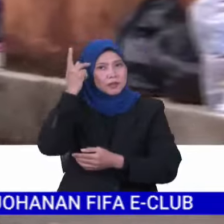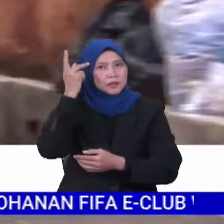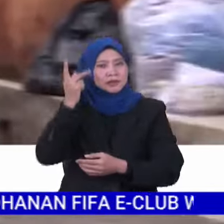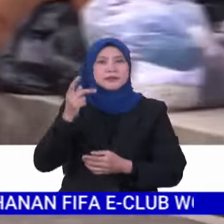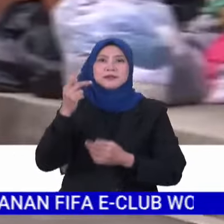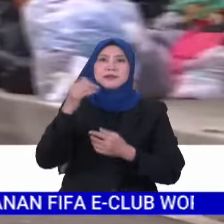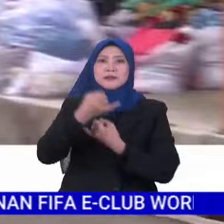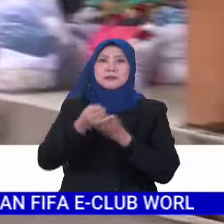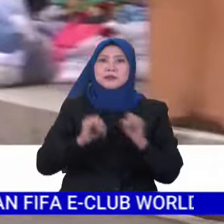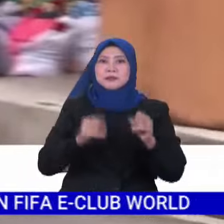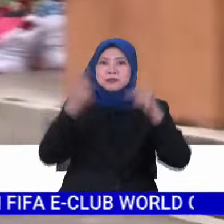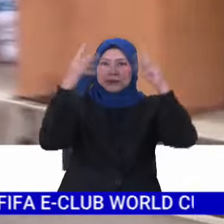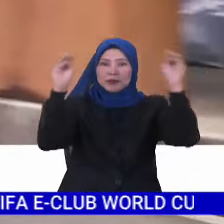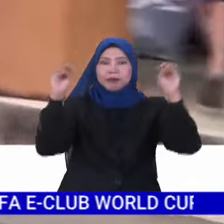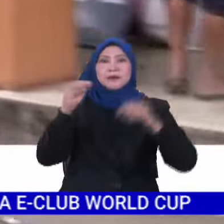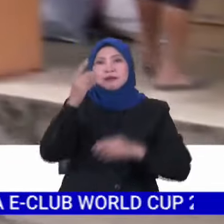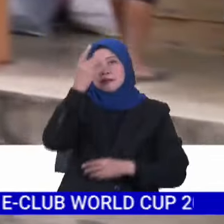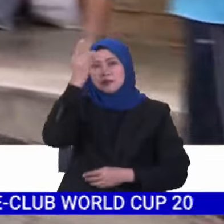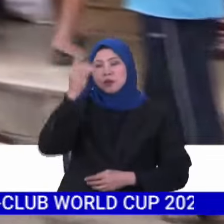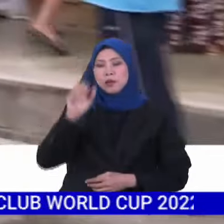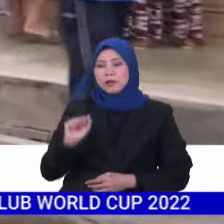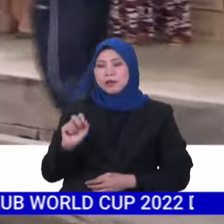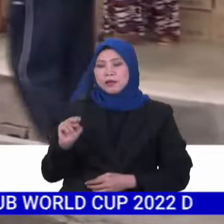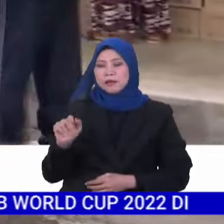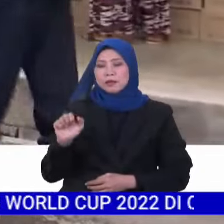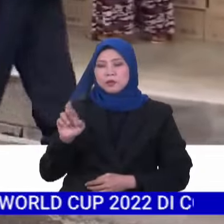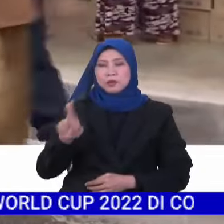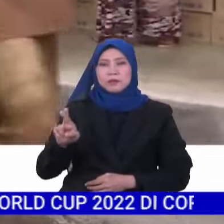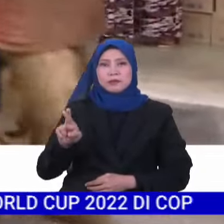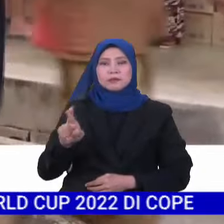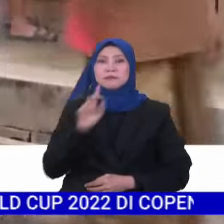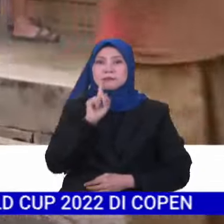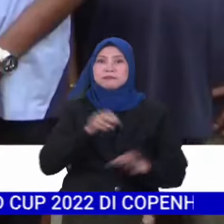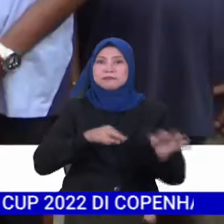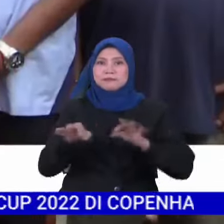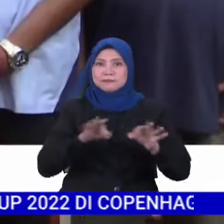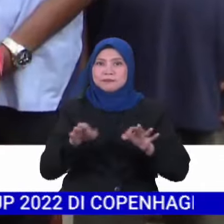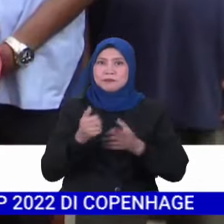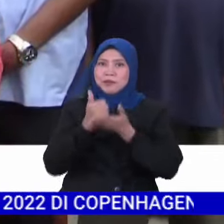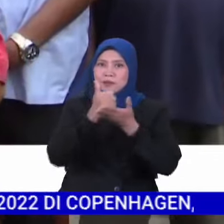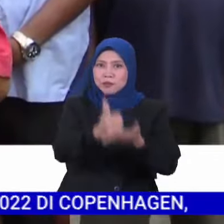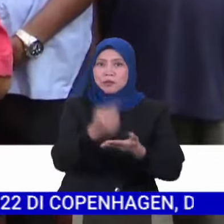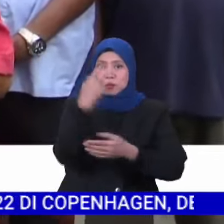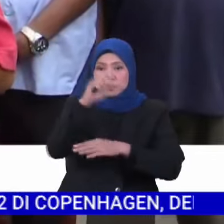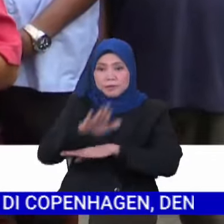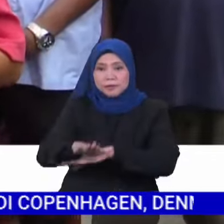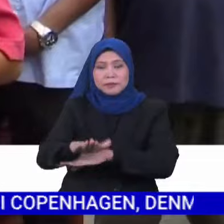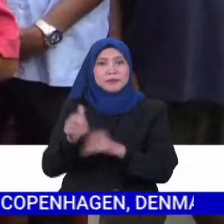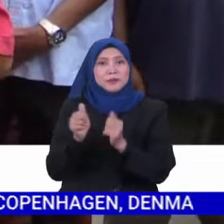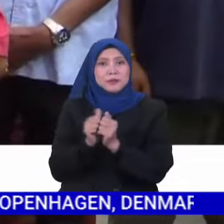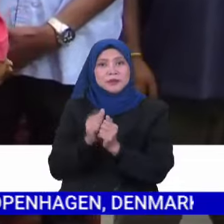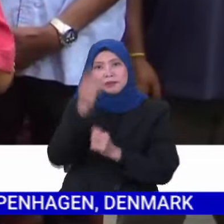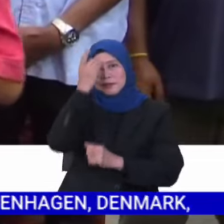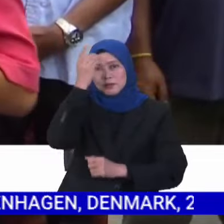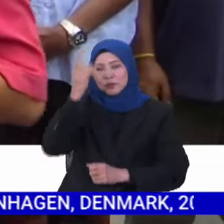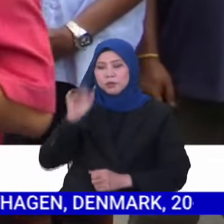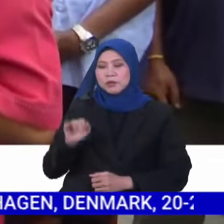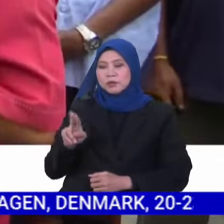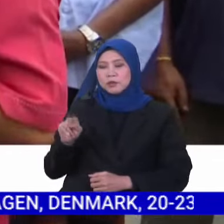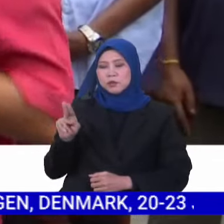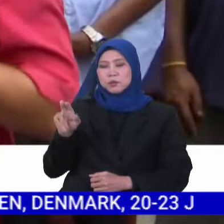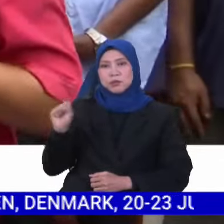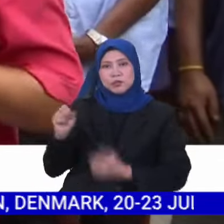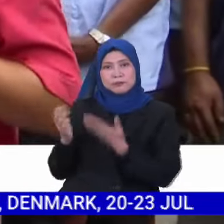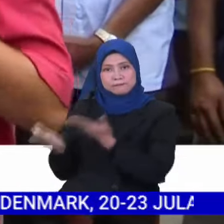ama benda menteri yaitu Datuk memakan obat Yunus jadi datang untuk mengulas cemilan cemilan bantuannya para petani bersama saya ada trauma Yunus Jadi